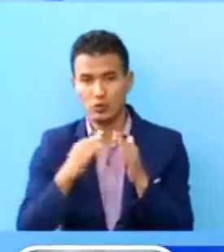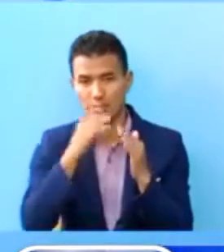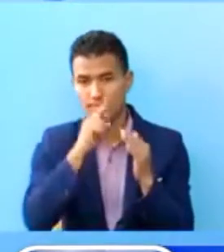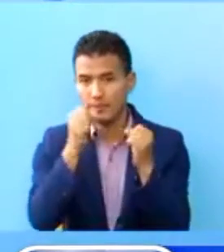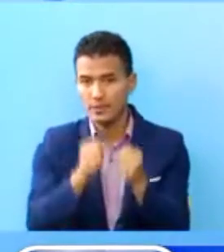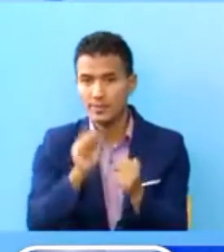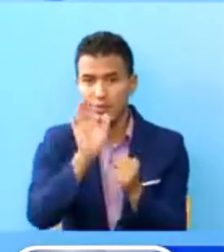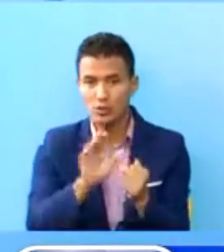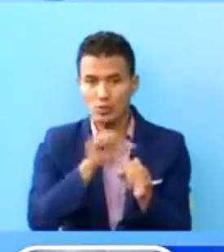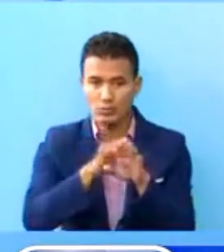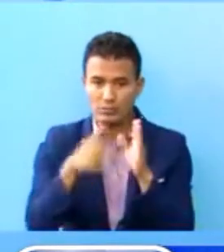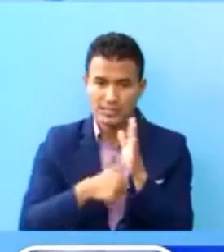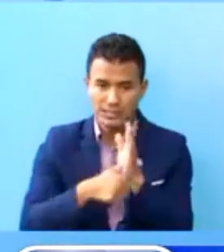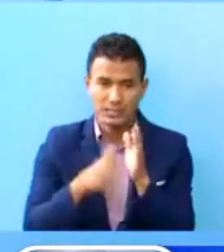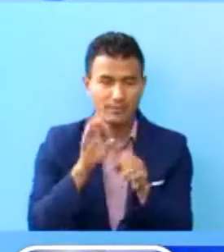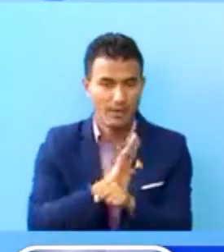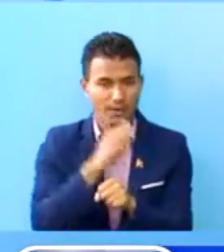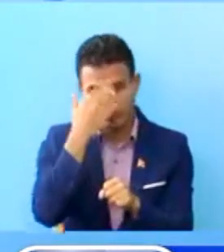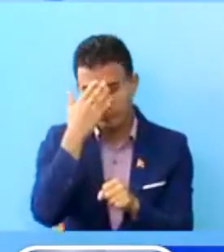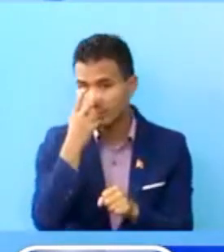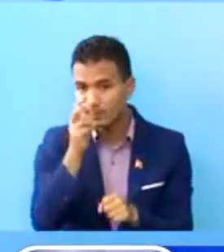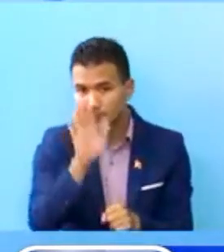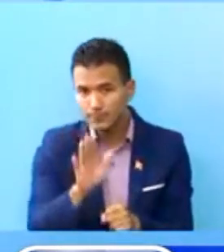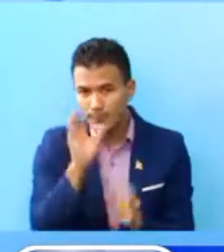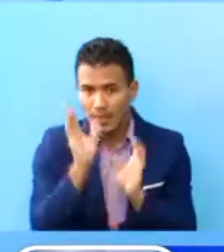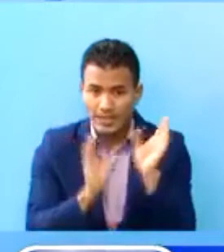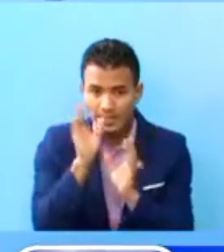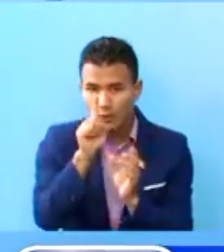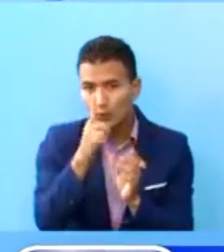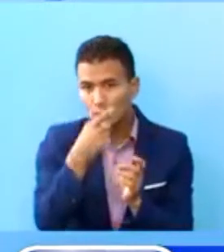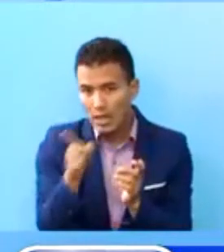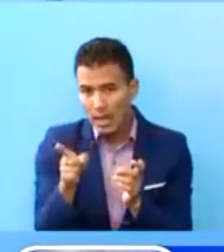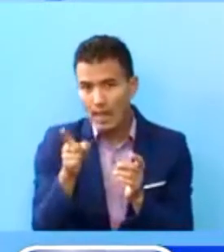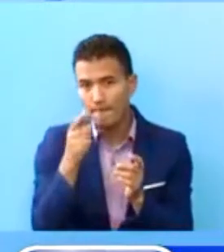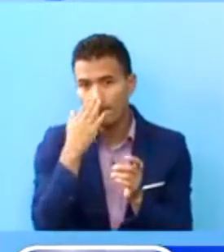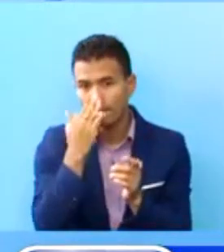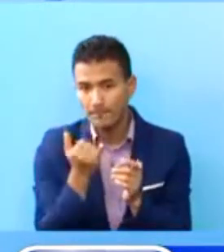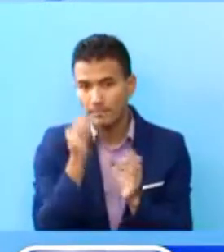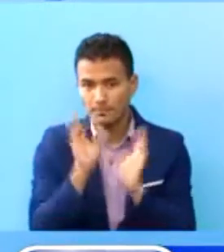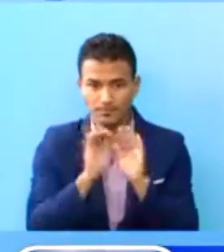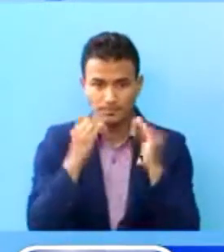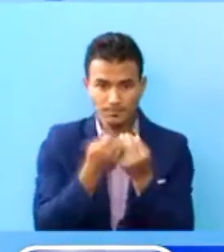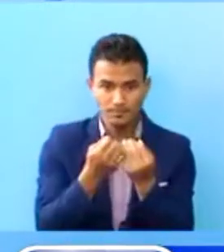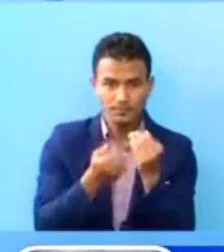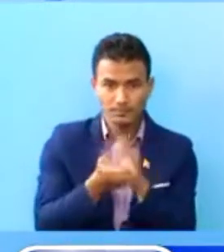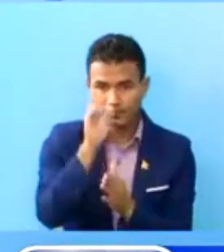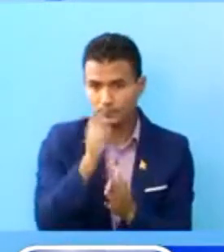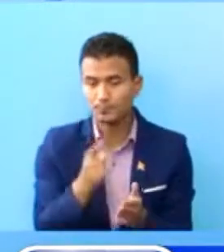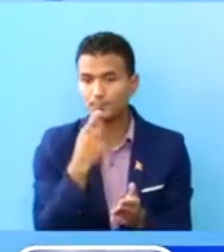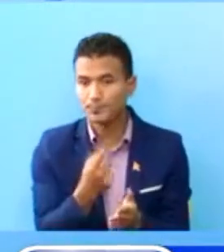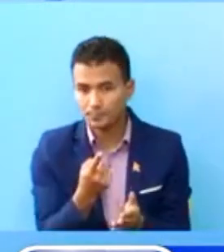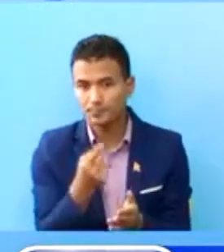छ। उहाँहरूको जाँच पडताल गर्दा उहाँहरूलाई रोग देखियो। यदि एउटा कारण चाहिँ यदि समुदायमा गएकै हो